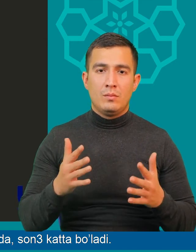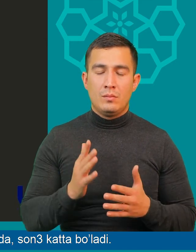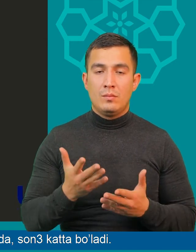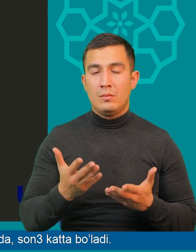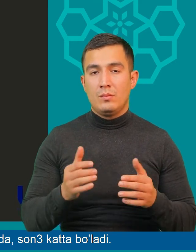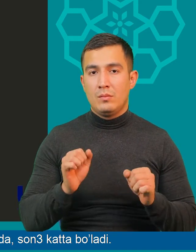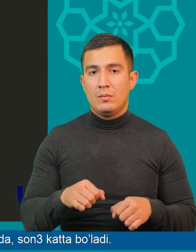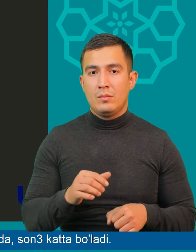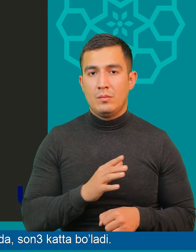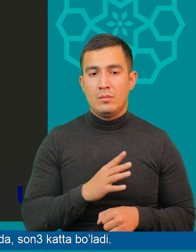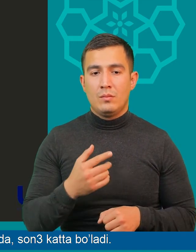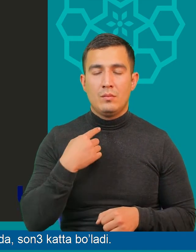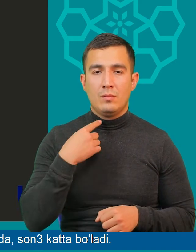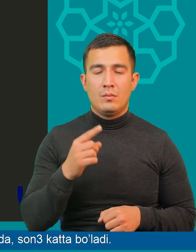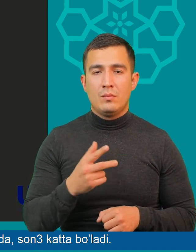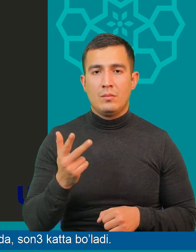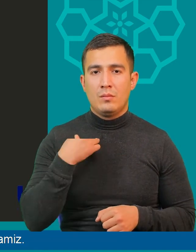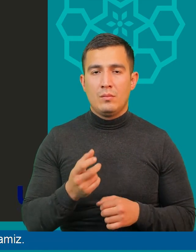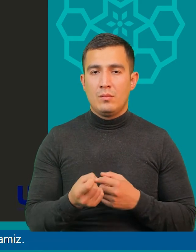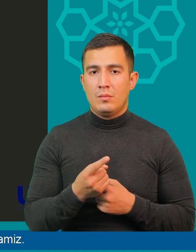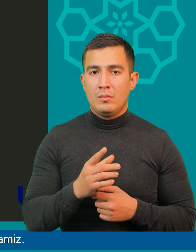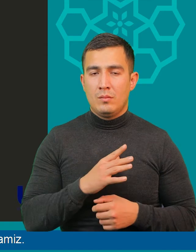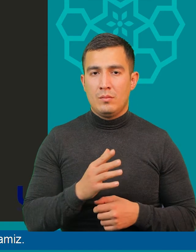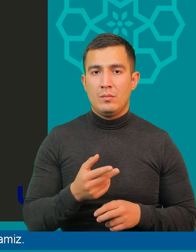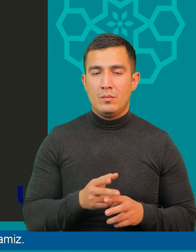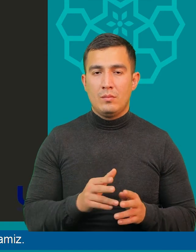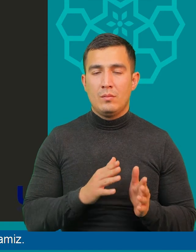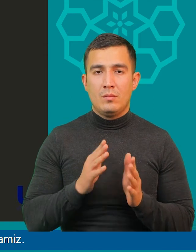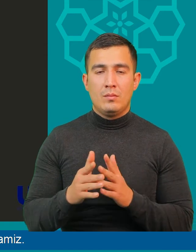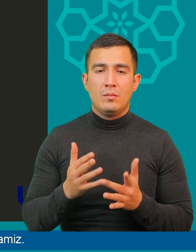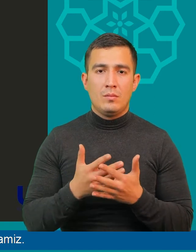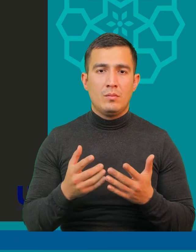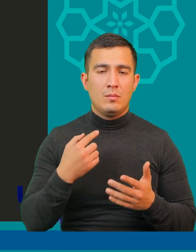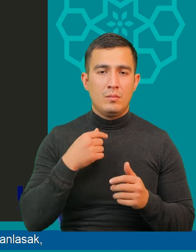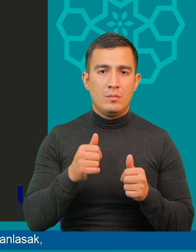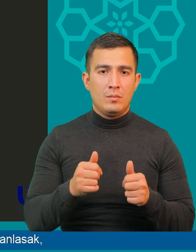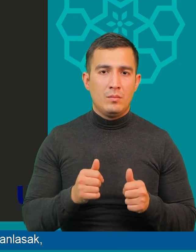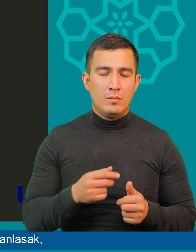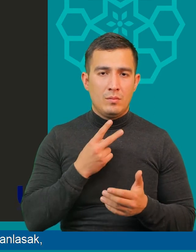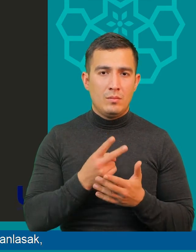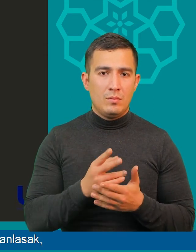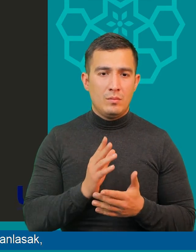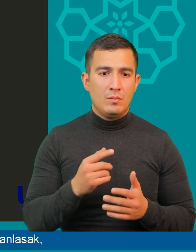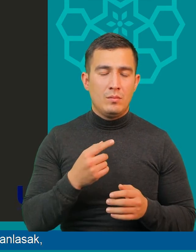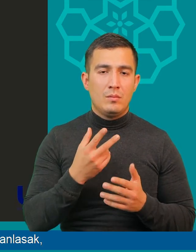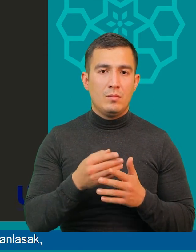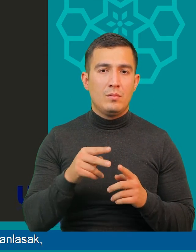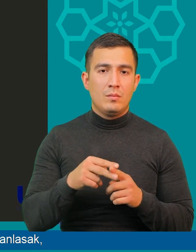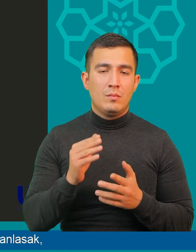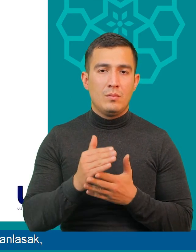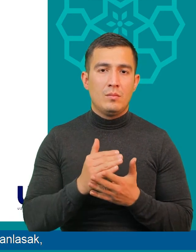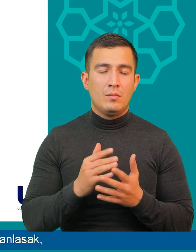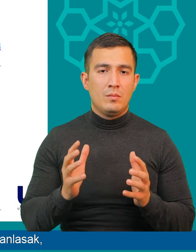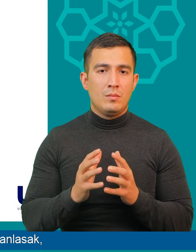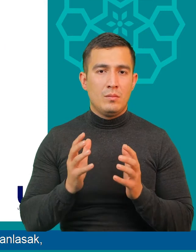Aks holda son 3 ham katta bo'ladi. Har bir son qiymatini ekranga chiqarib qo'yamiz. Dasturni saqlab, brauzer oynasiga